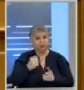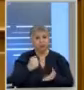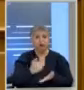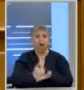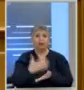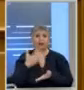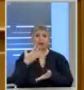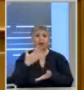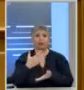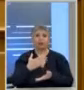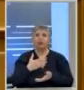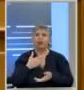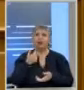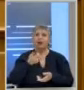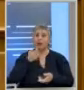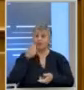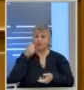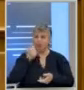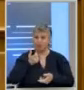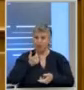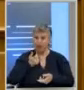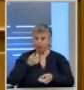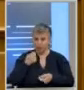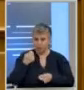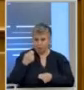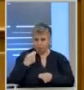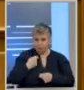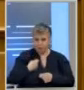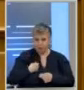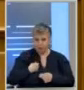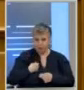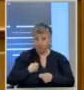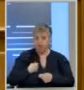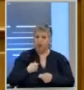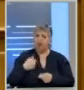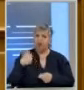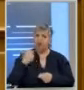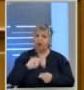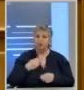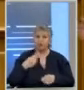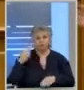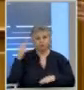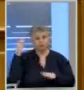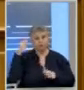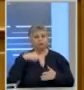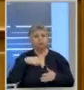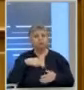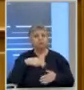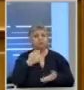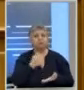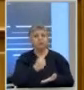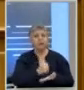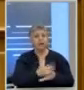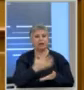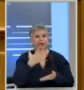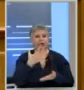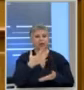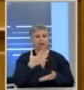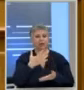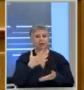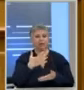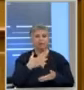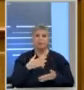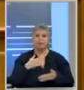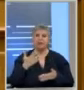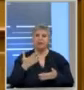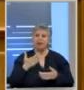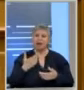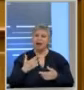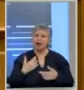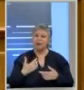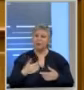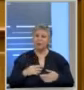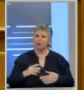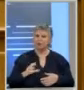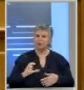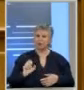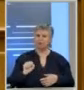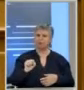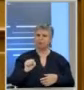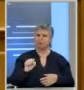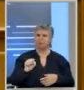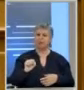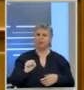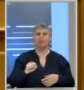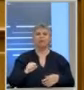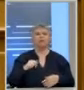θα κρίνουν το χρόνο εφαρμογής των μέτρων. Γιατί με τους δανειστές έχετε φαίνεται συνάψει μια ιερή συμμαχία. Διότι